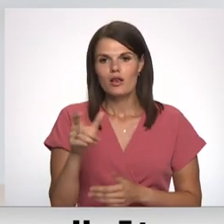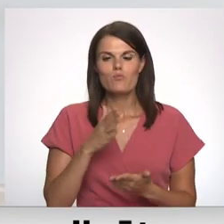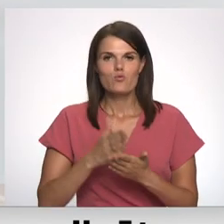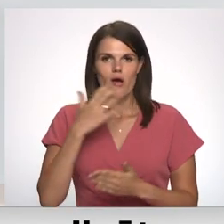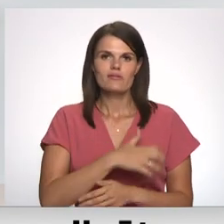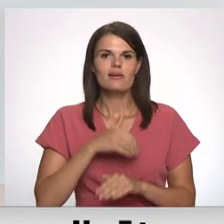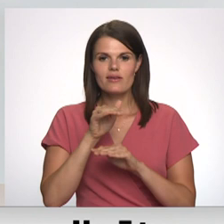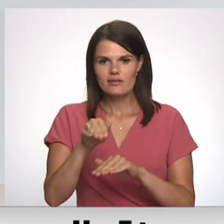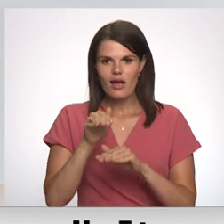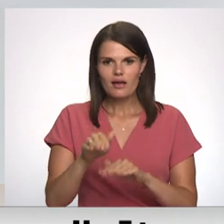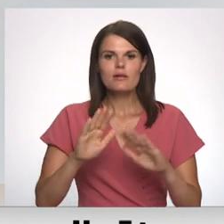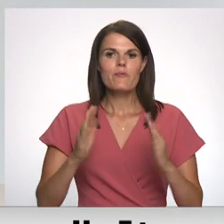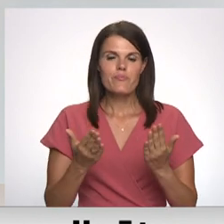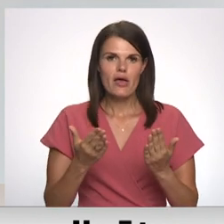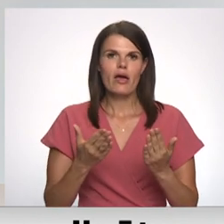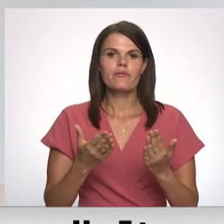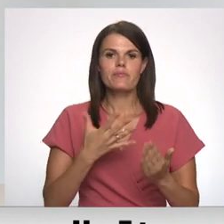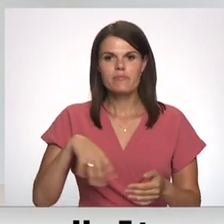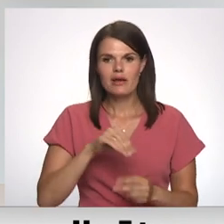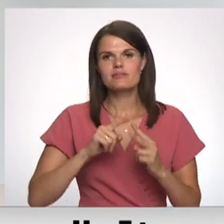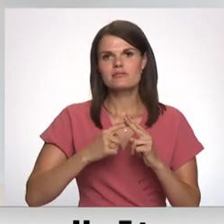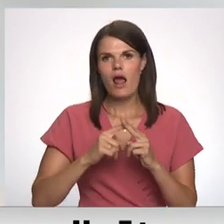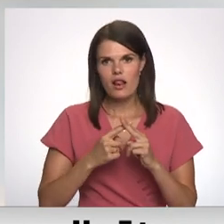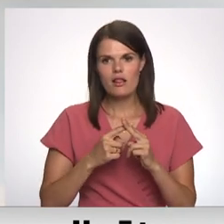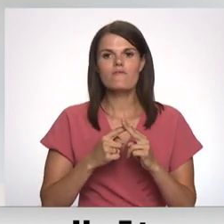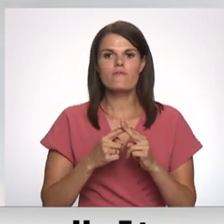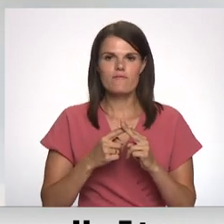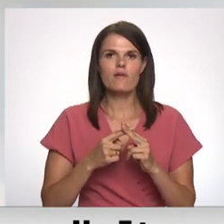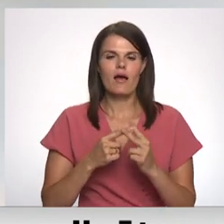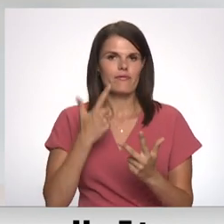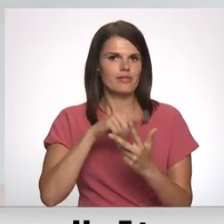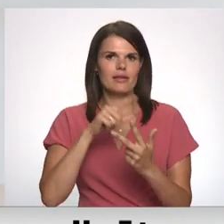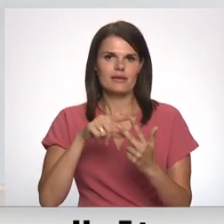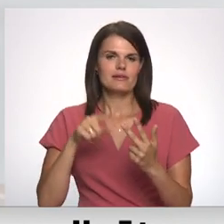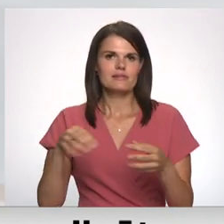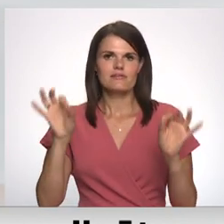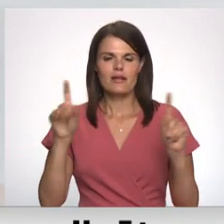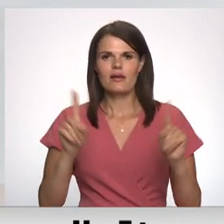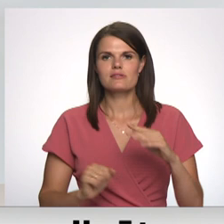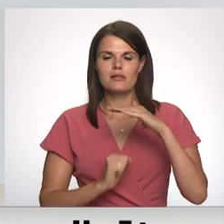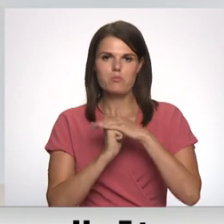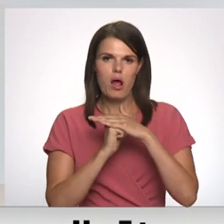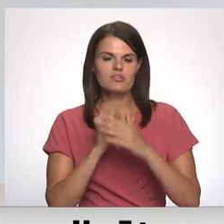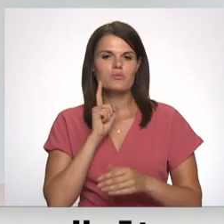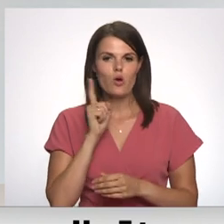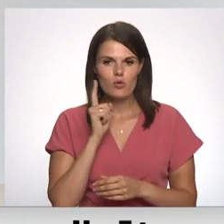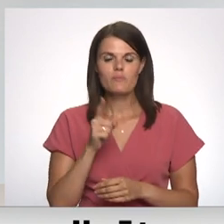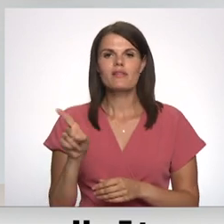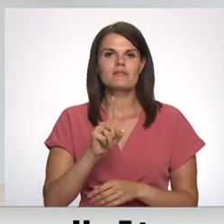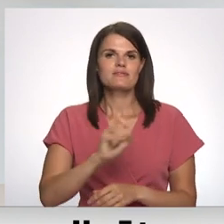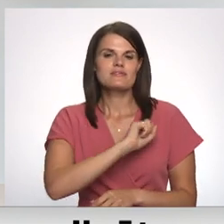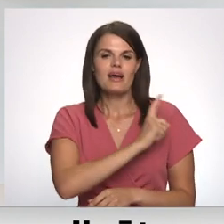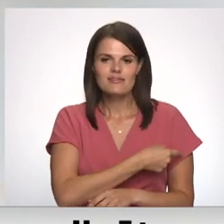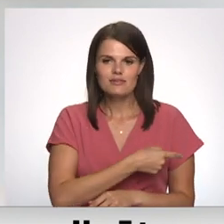jāspēd labā. Bet mēs Jelgavā balstāmies uz trīs pīlāriem jauniešiem. Tās ir